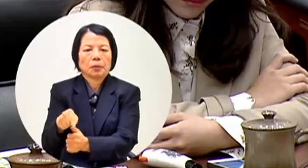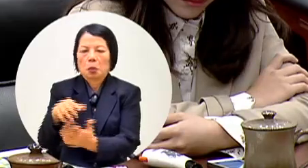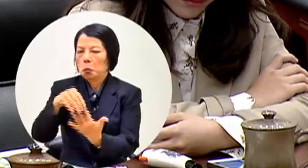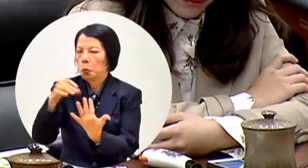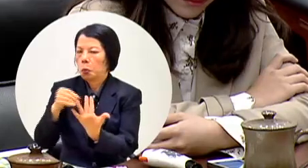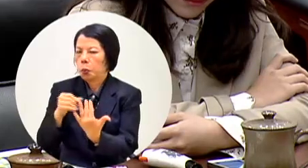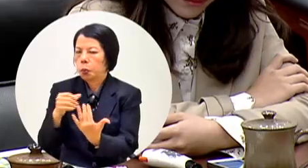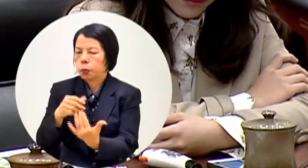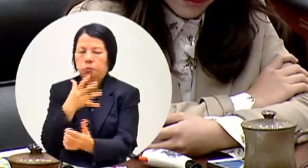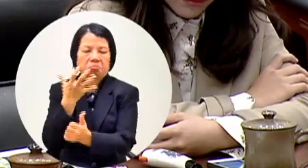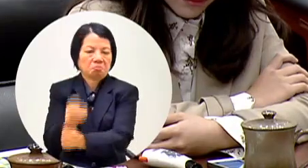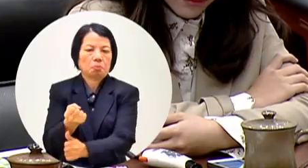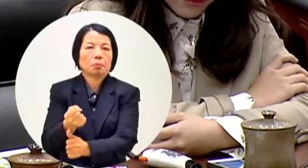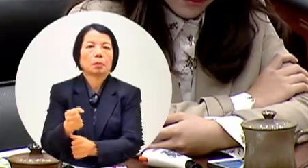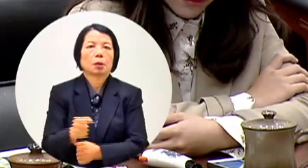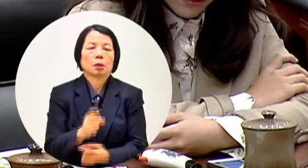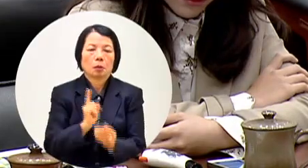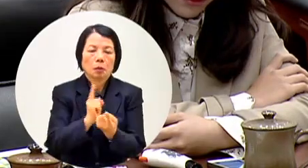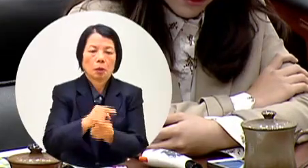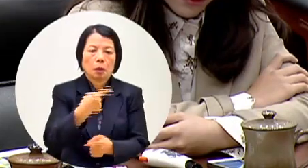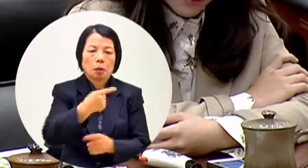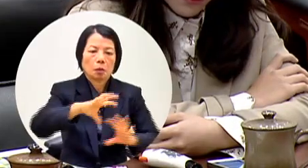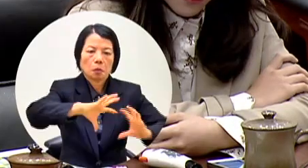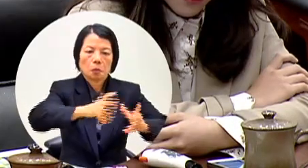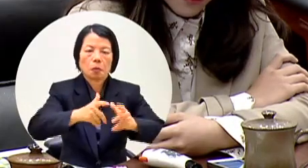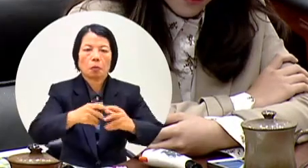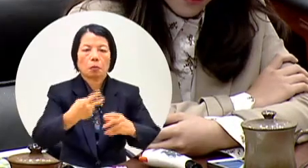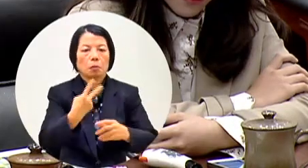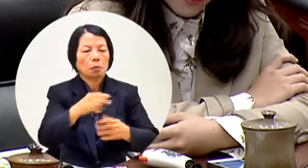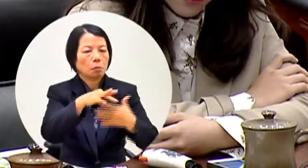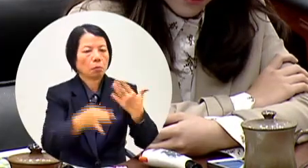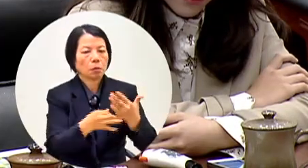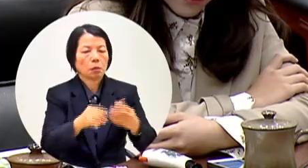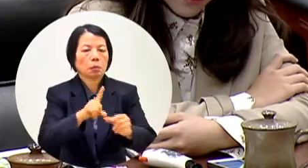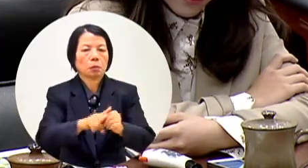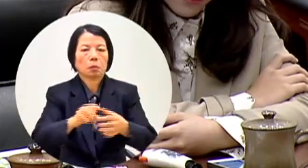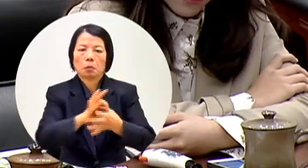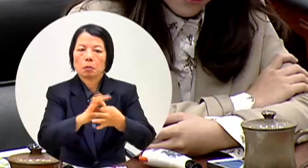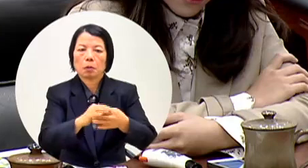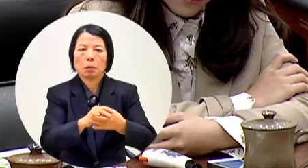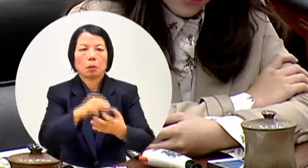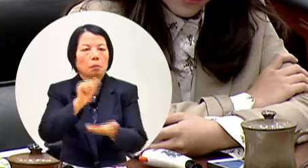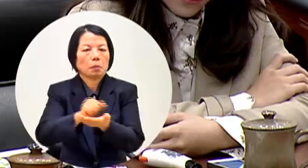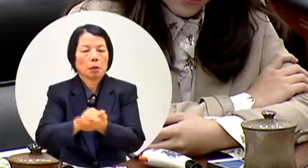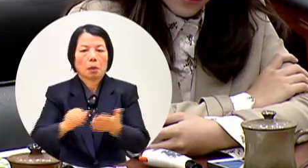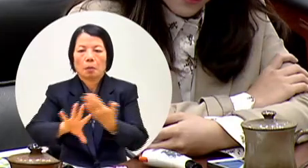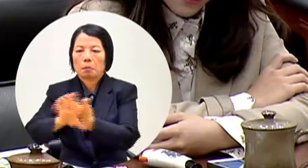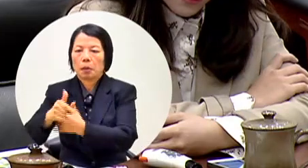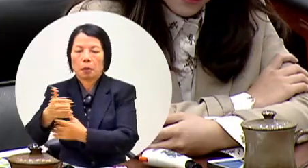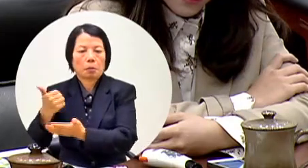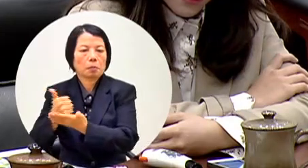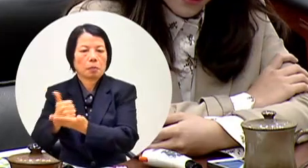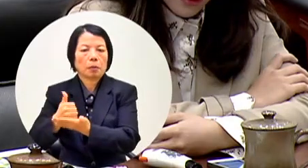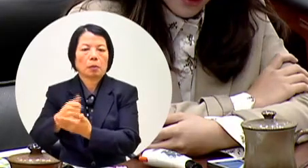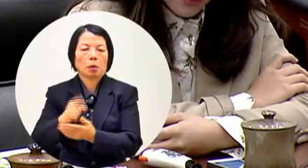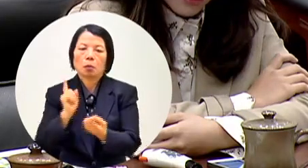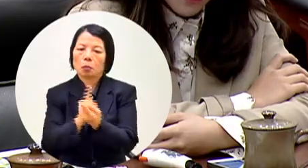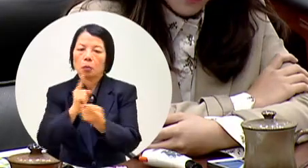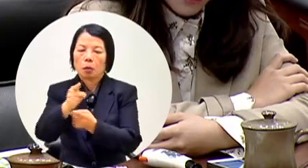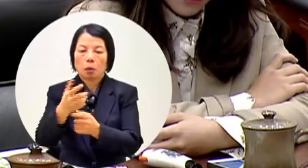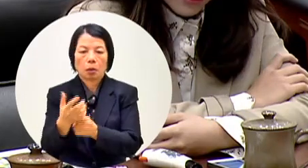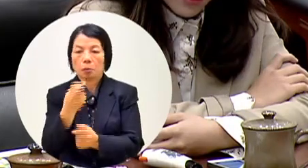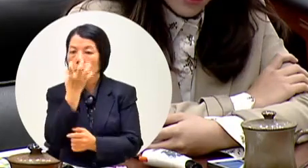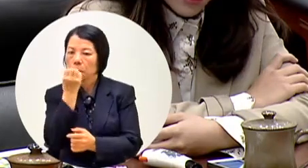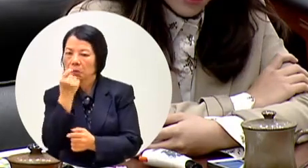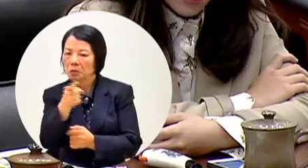在香港操纵一国两制的中联办，是其他外宾基于香港自主自治的权利不